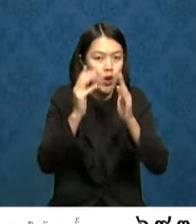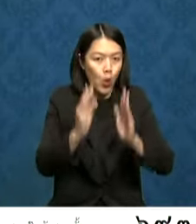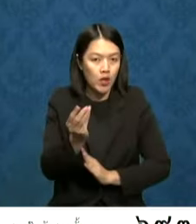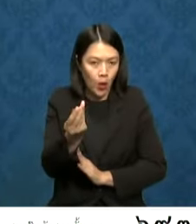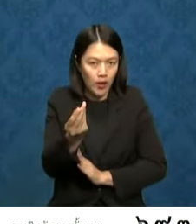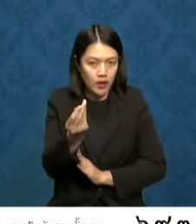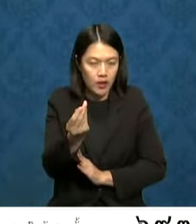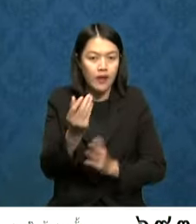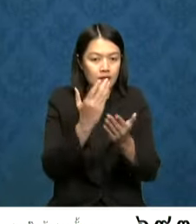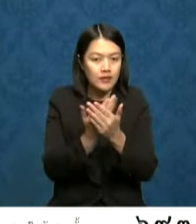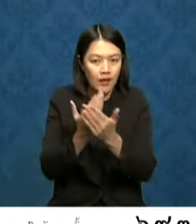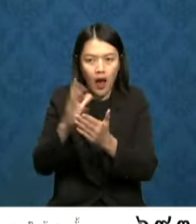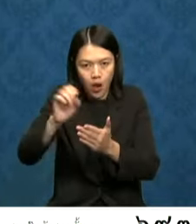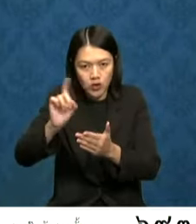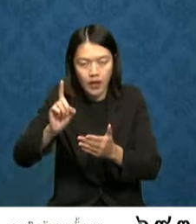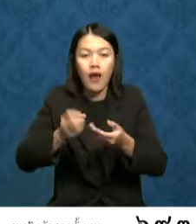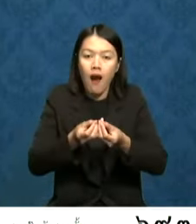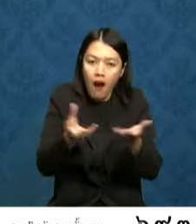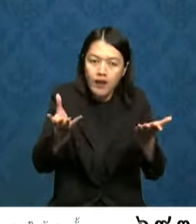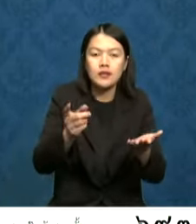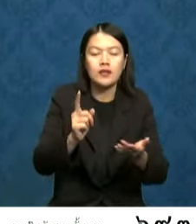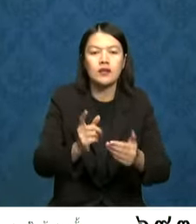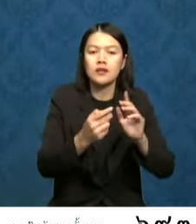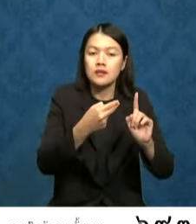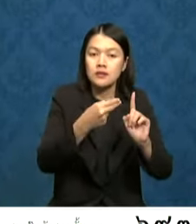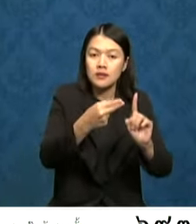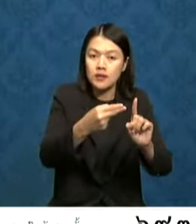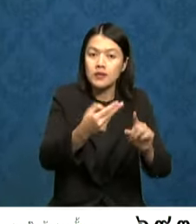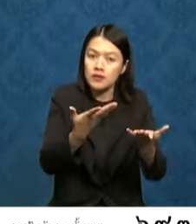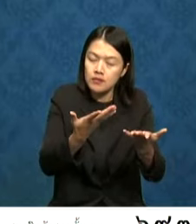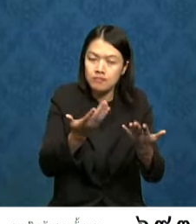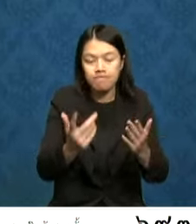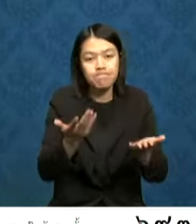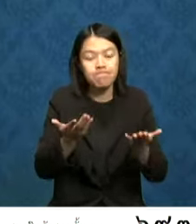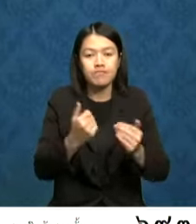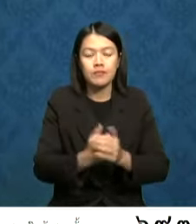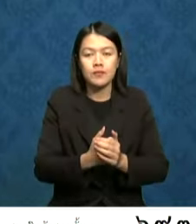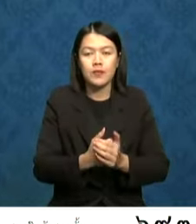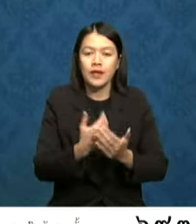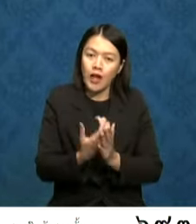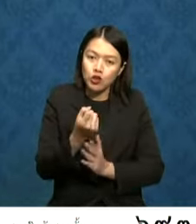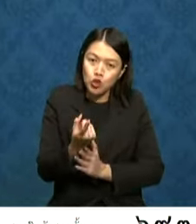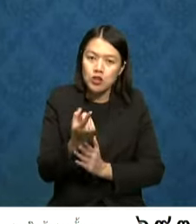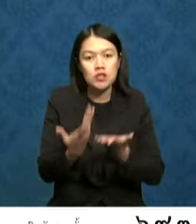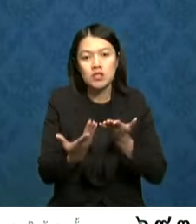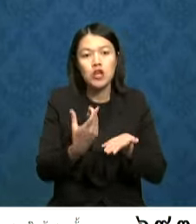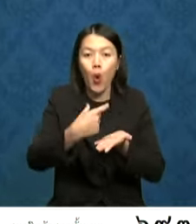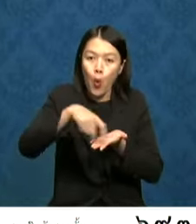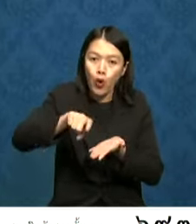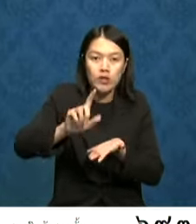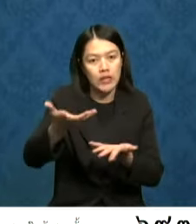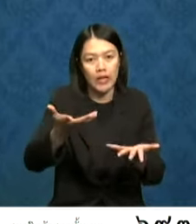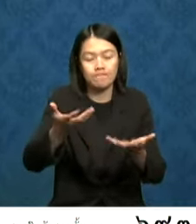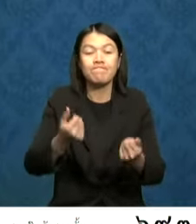คนกันแน่แล้วจะหาเงินมาจากไหนมาแจกยังแจกคนละหมื่นหรือไม่นะคะแล้วจะแจกเป็นเงินสดหรือว่าดิจิตอล